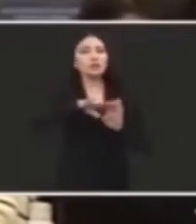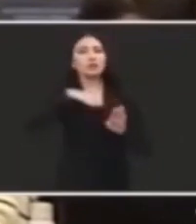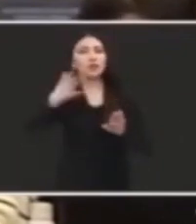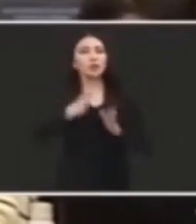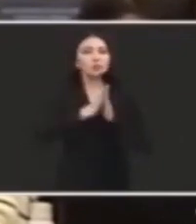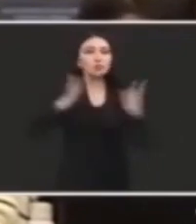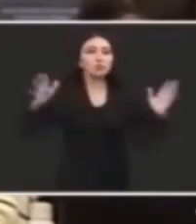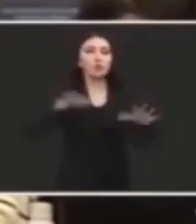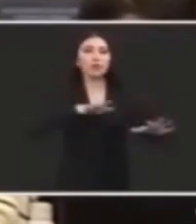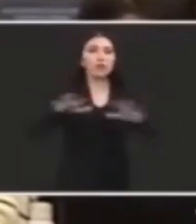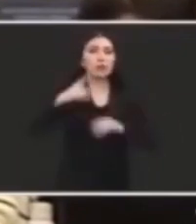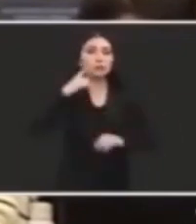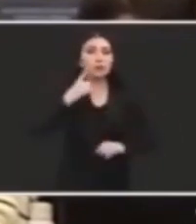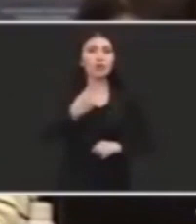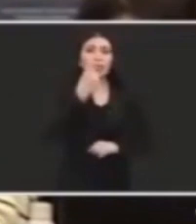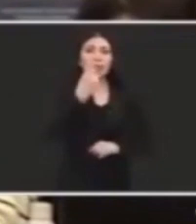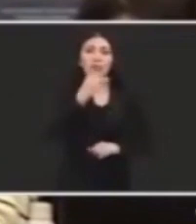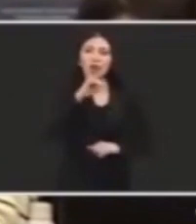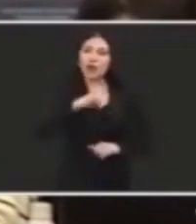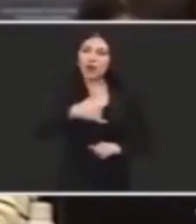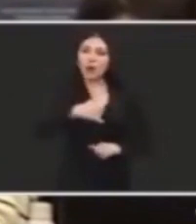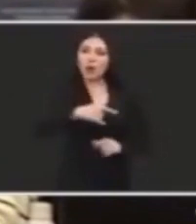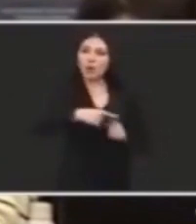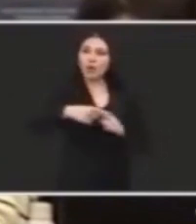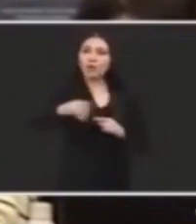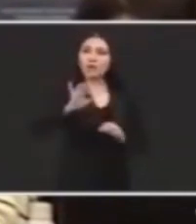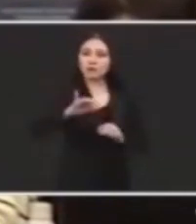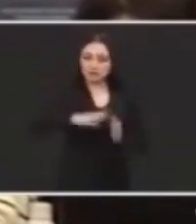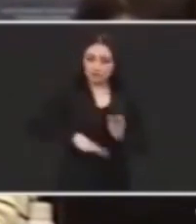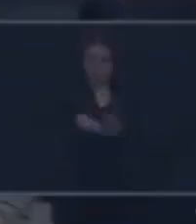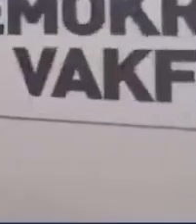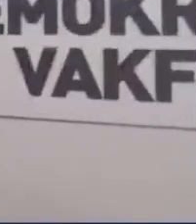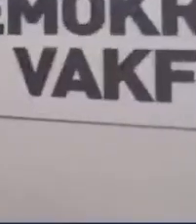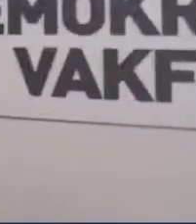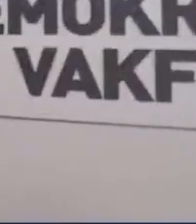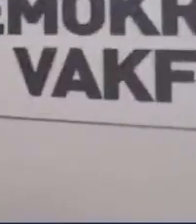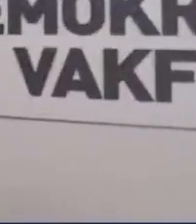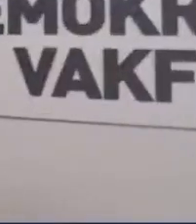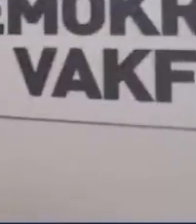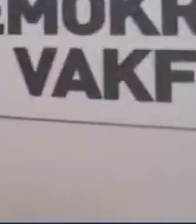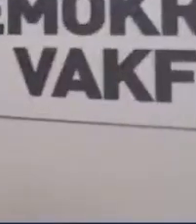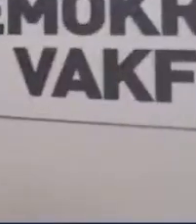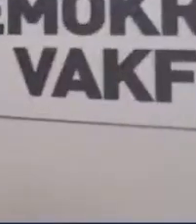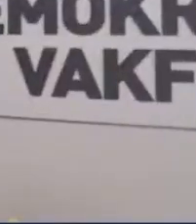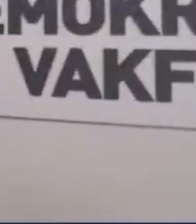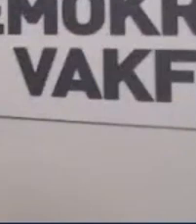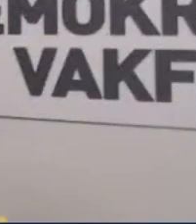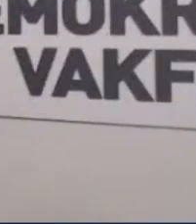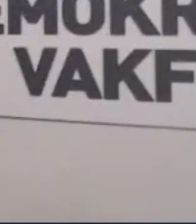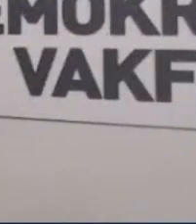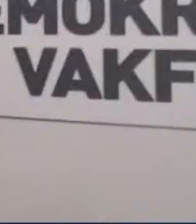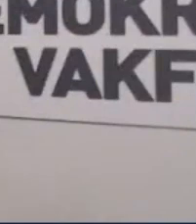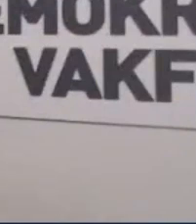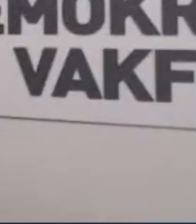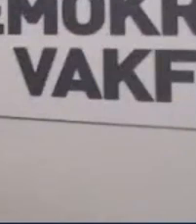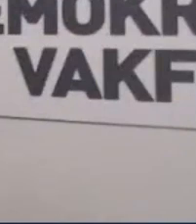yoktu. Dünyada bu işleri yapan, şimdiye kadar uygulayan, efendime söyleyeyim deneyimleyen birçok medeni demokratik